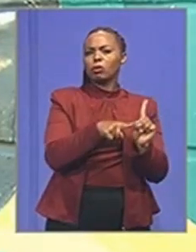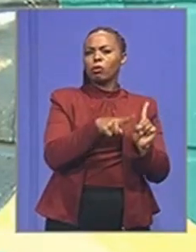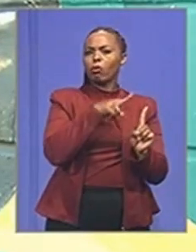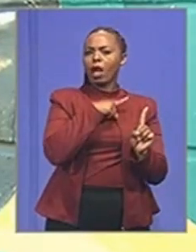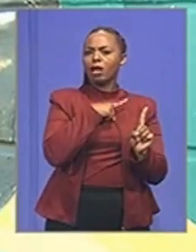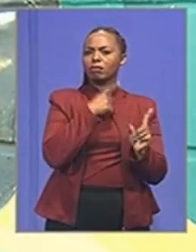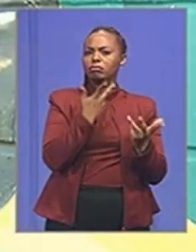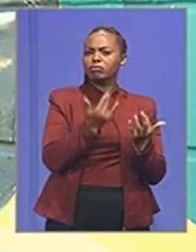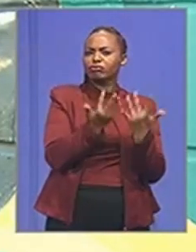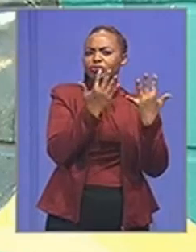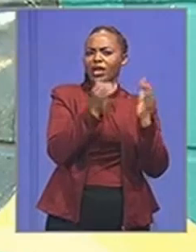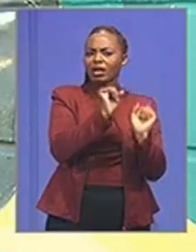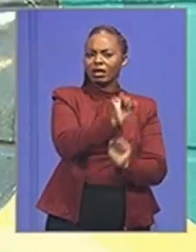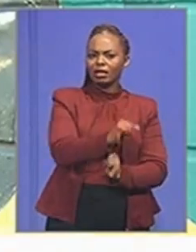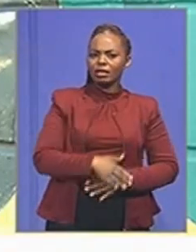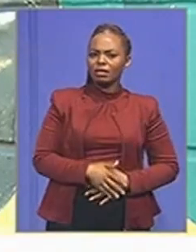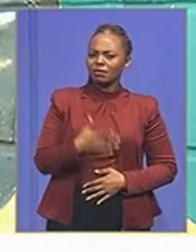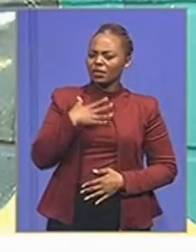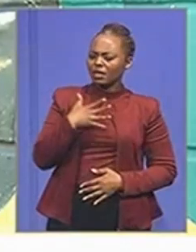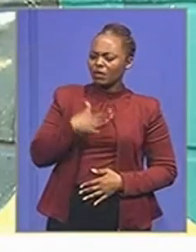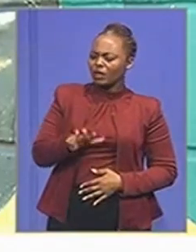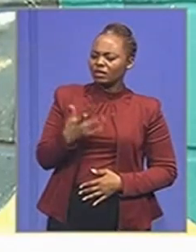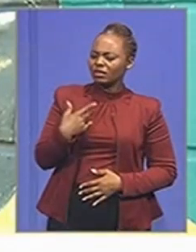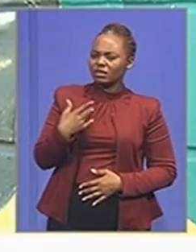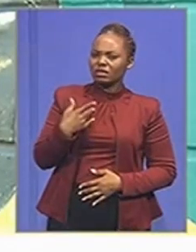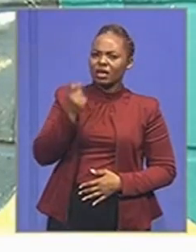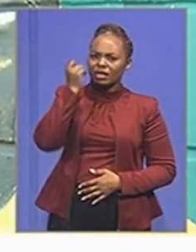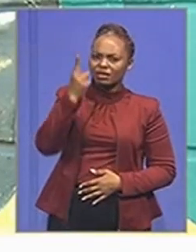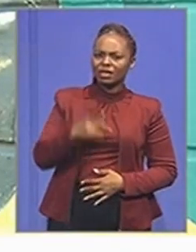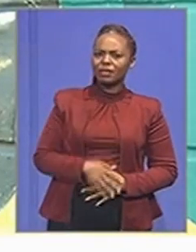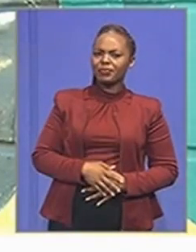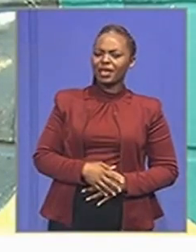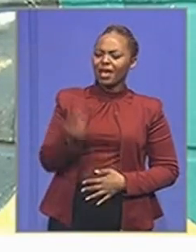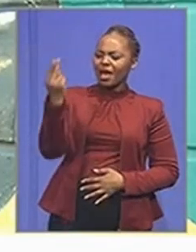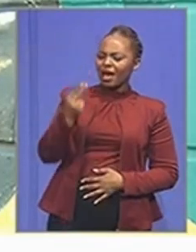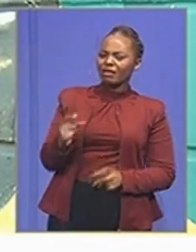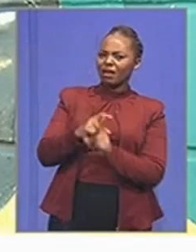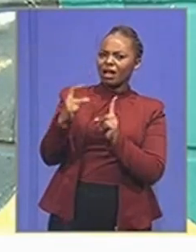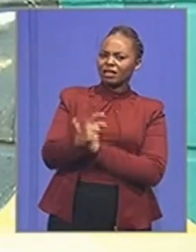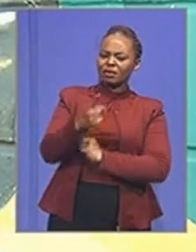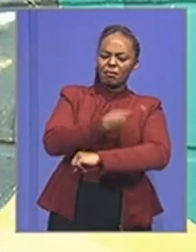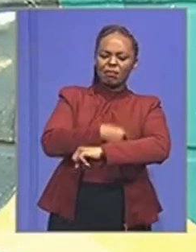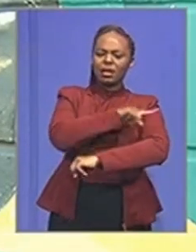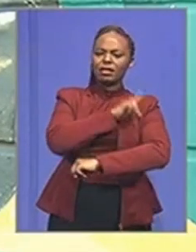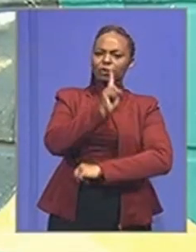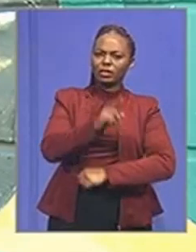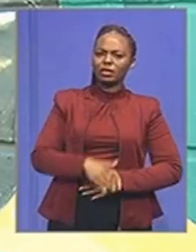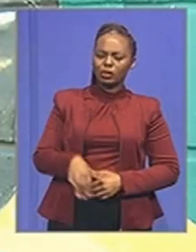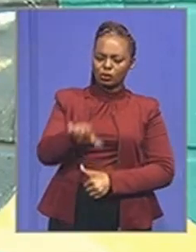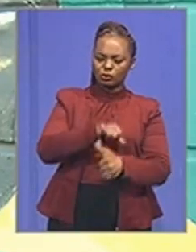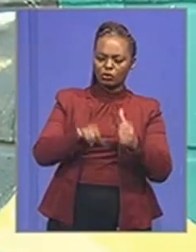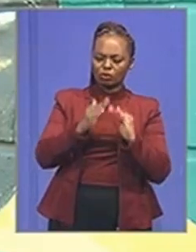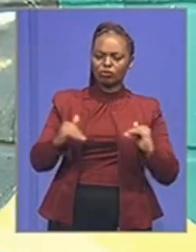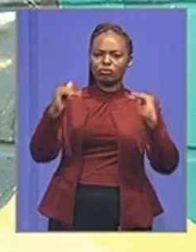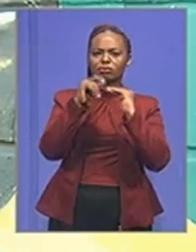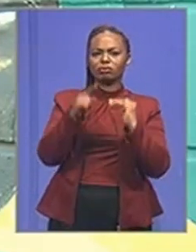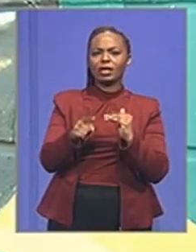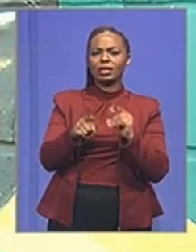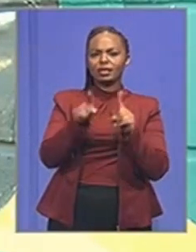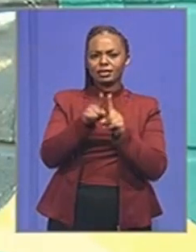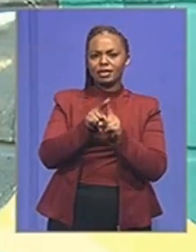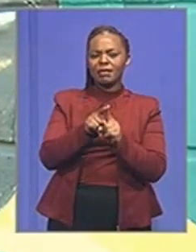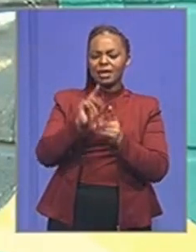we need to go back and understand what is the mandate of the arts and culture in South Africa. It is for social cohesion, moral regeneration and